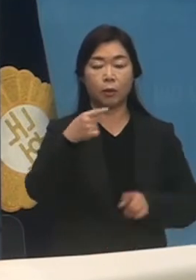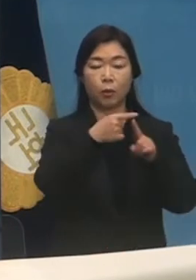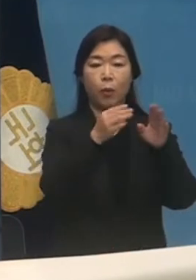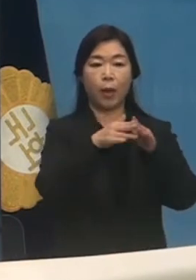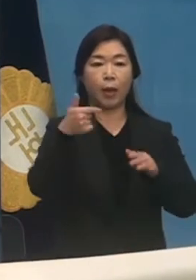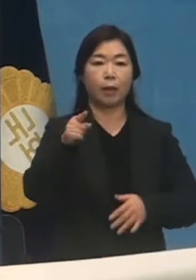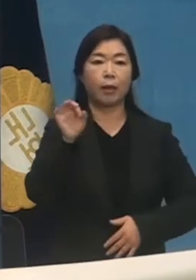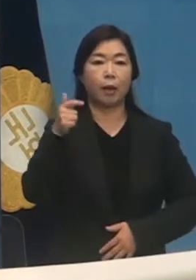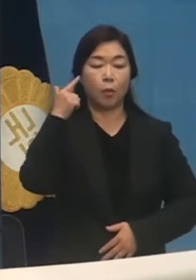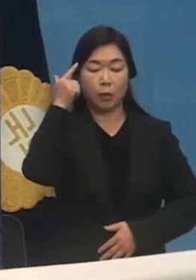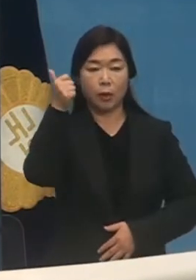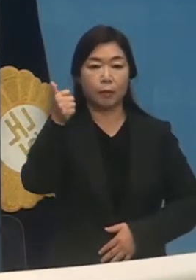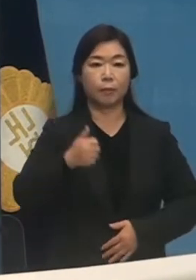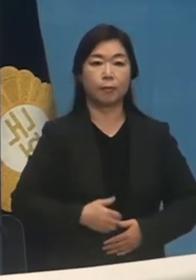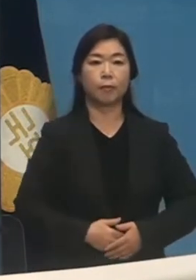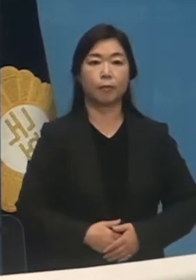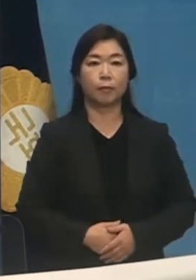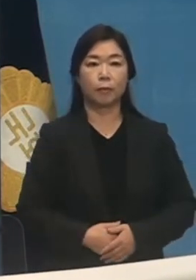목사님.